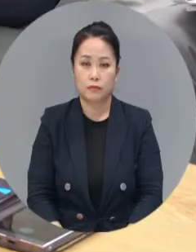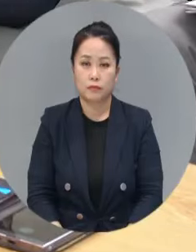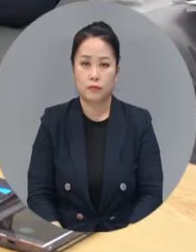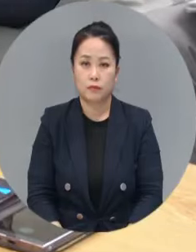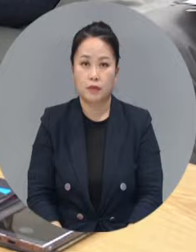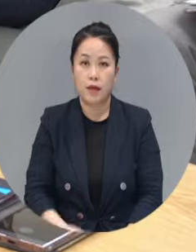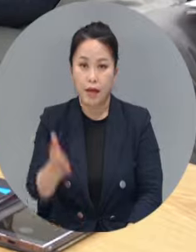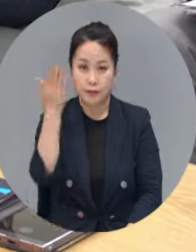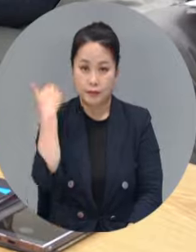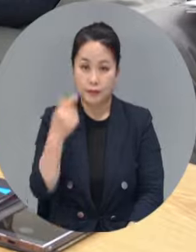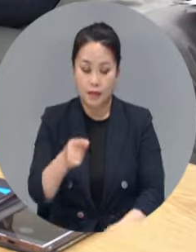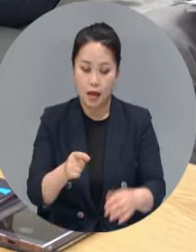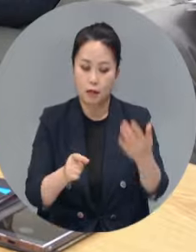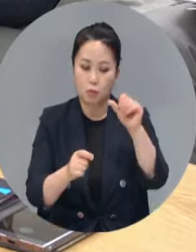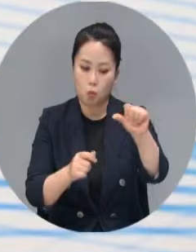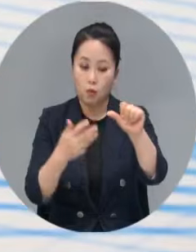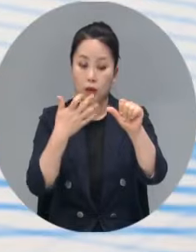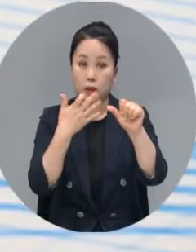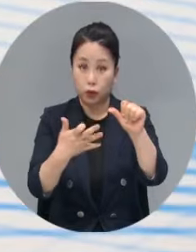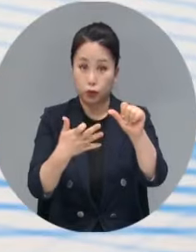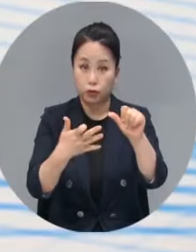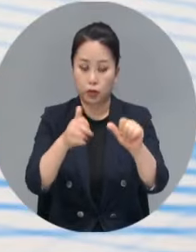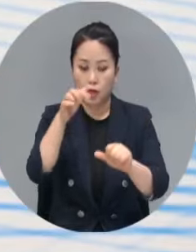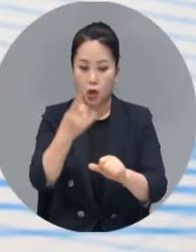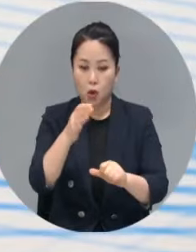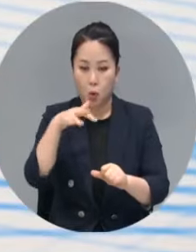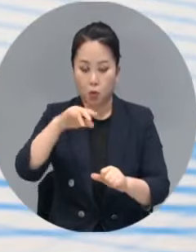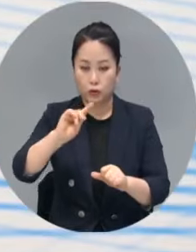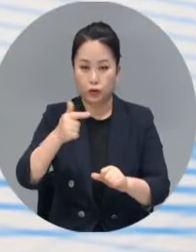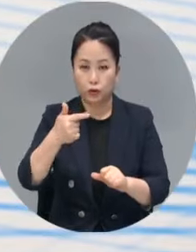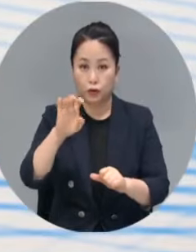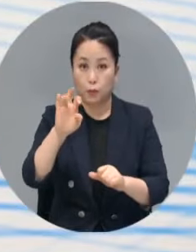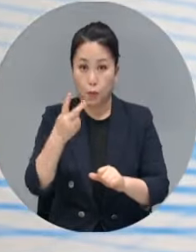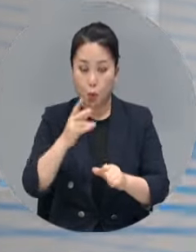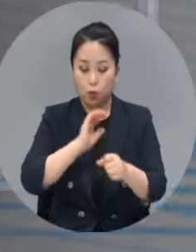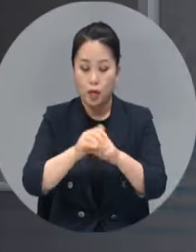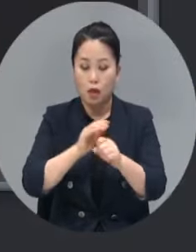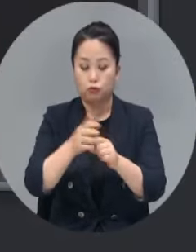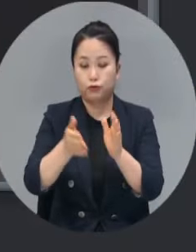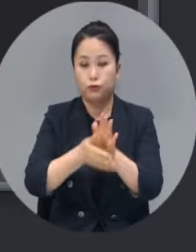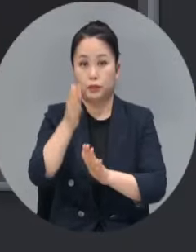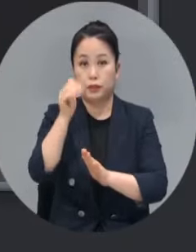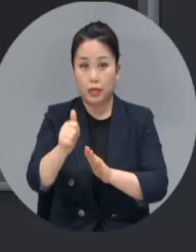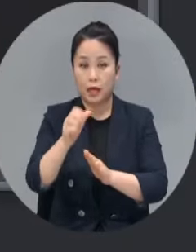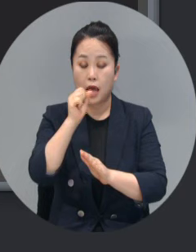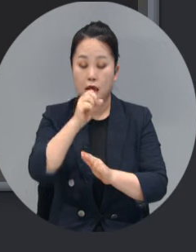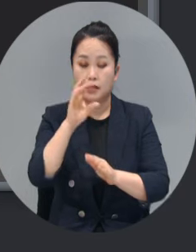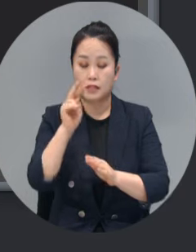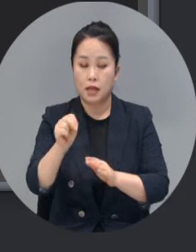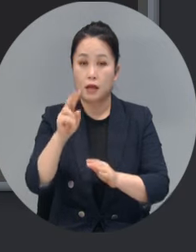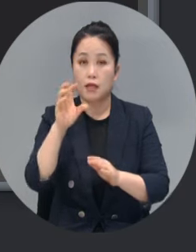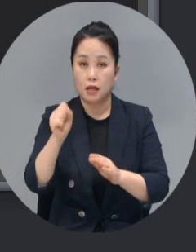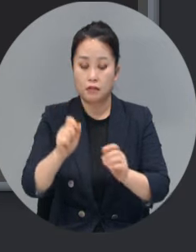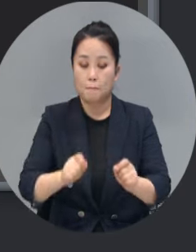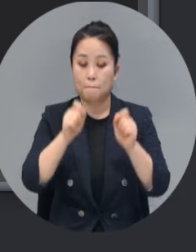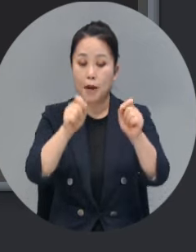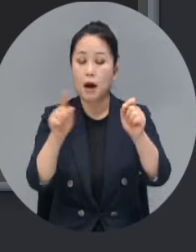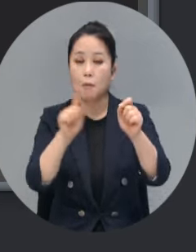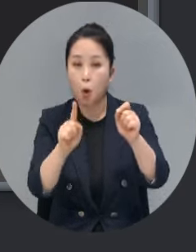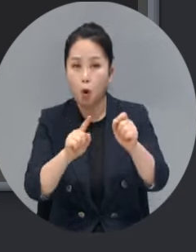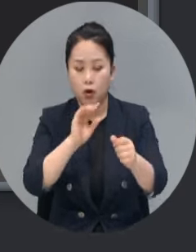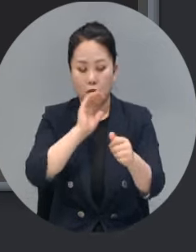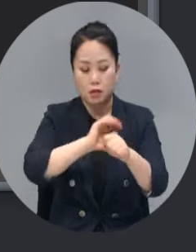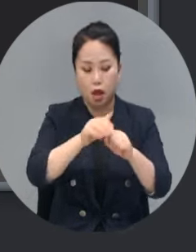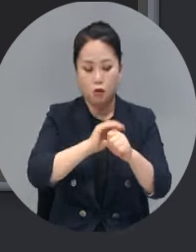지난 19일 홍준표 대구 시장이 자신의 SNS 올린 글입니다 대구 경북이 통합하면 한반도 제